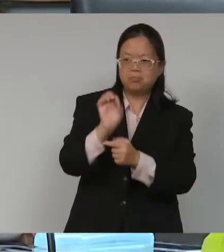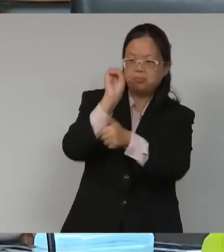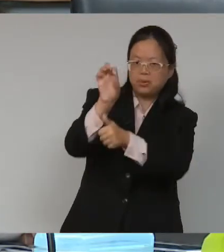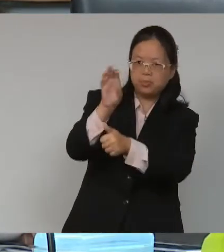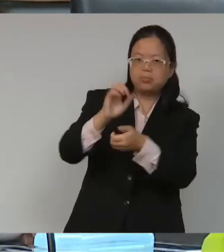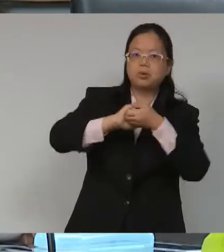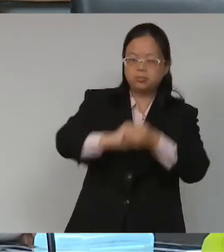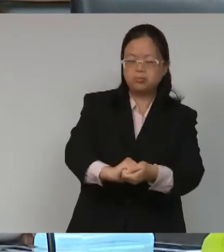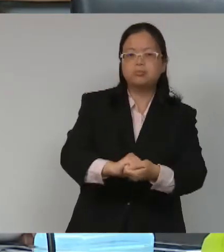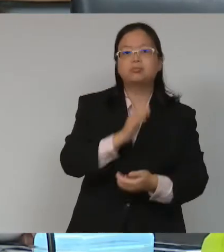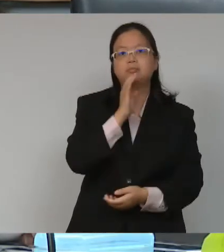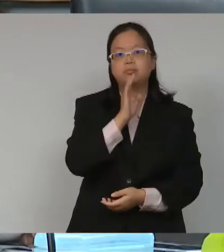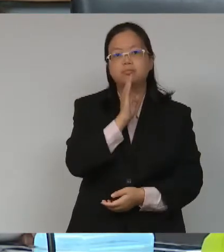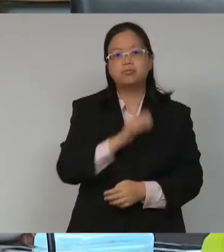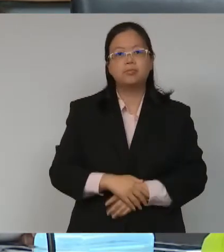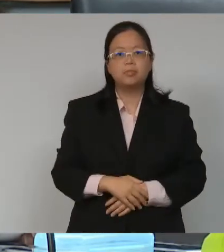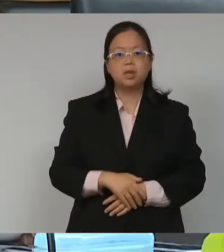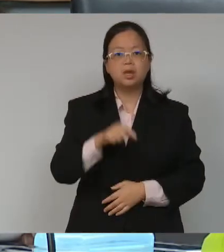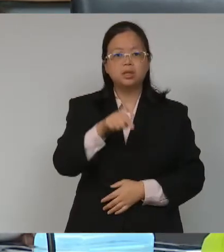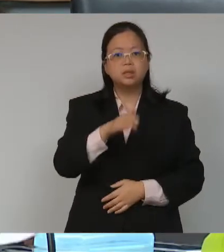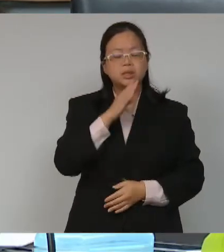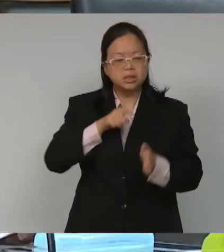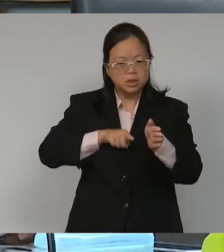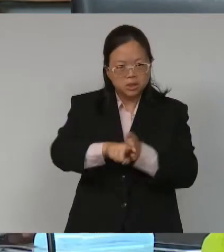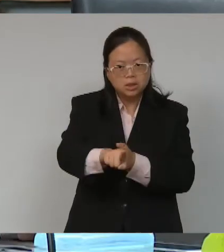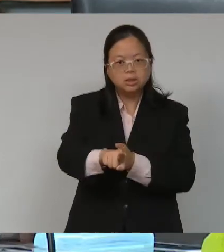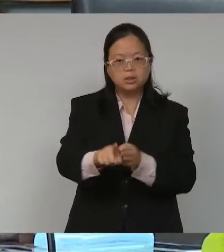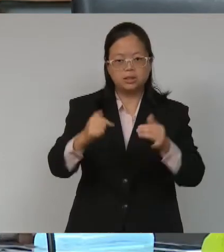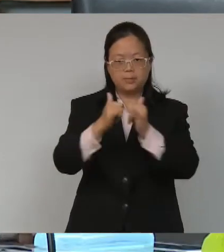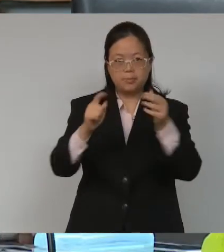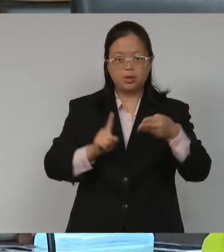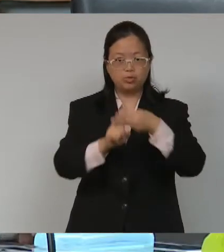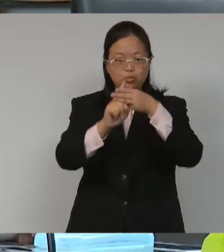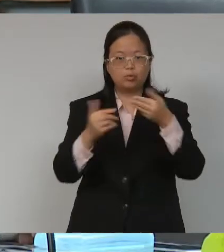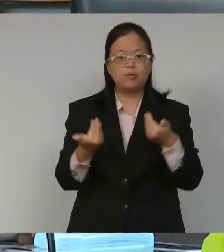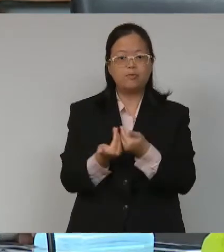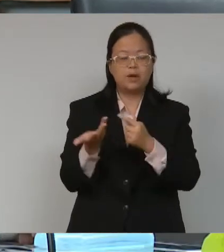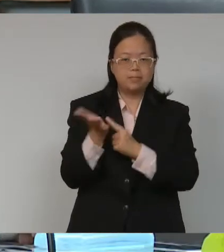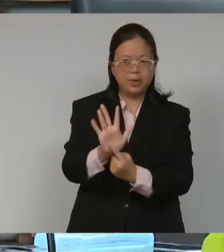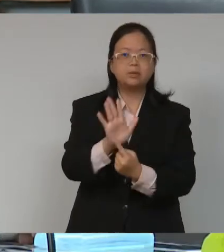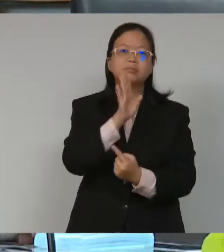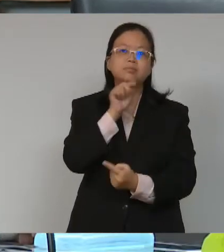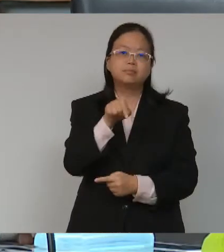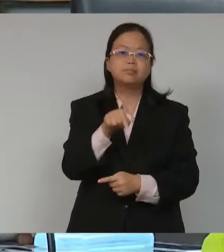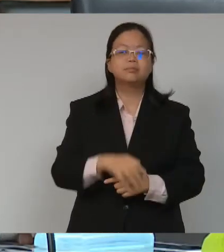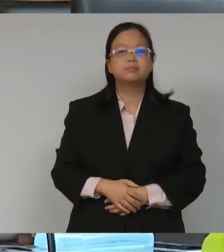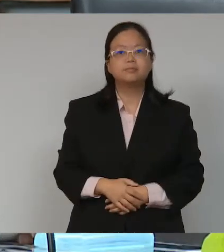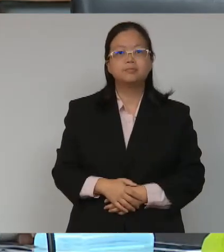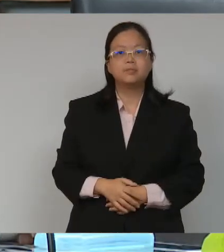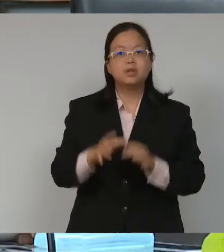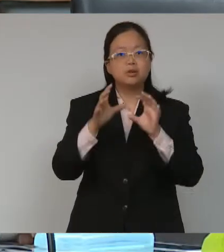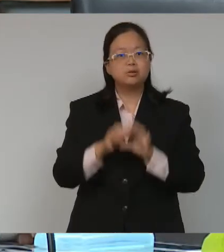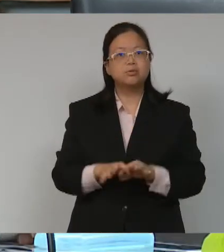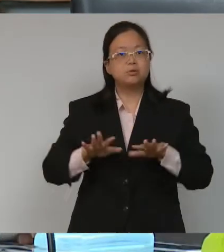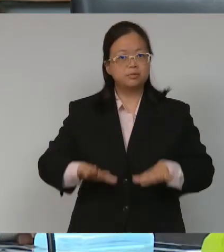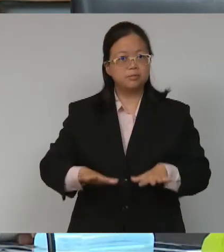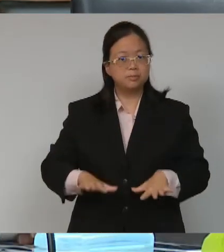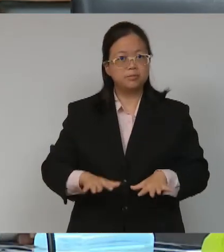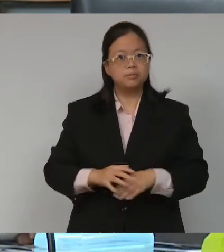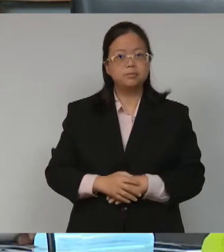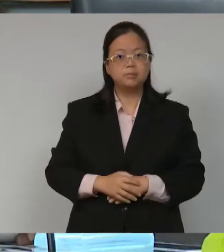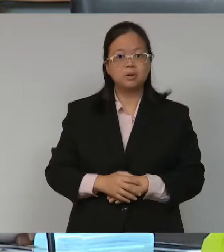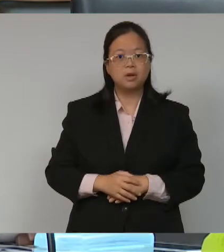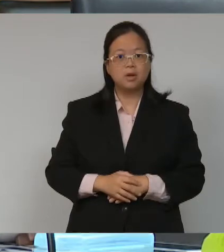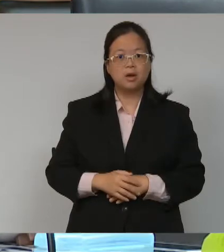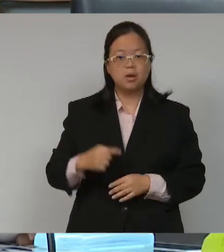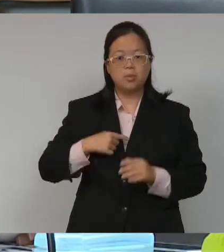定，这样的话应该是一种直接民主的一种反应的表现啊。那因此我们在这个